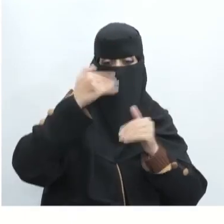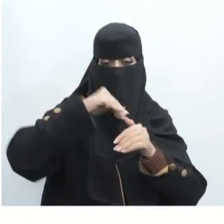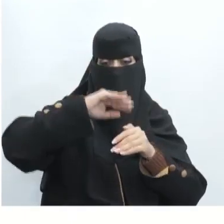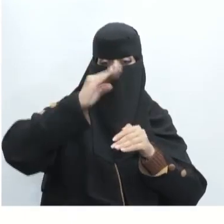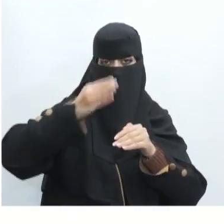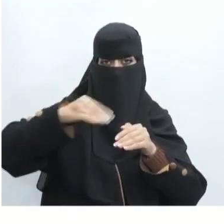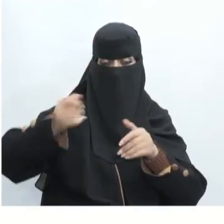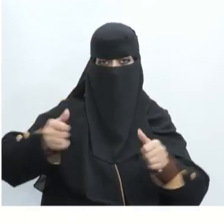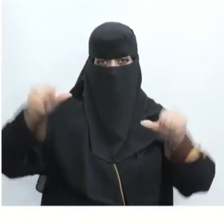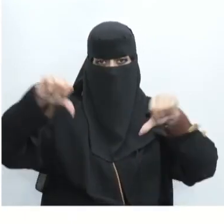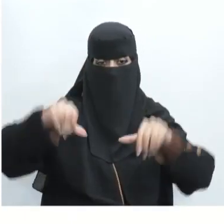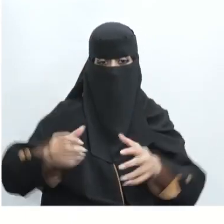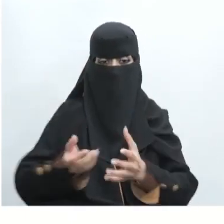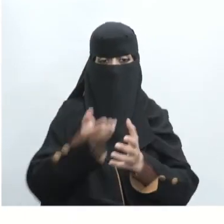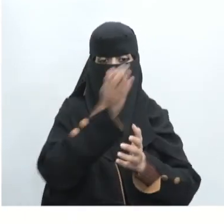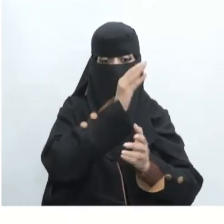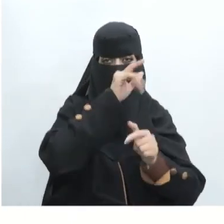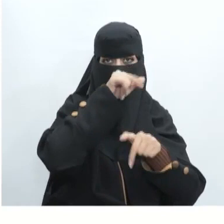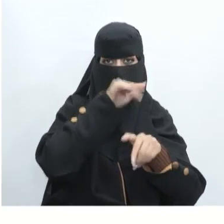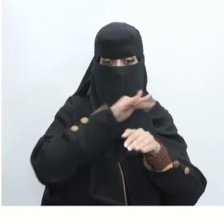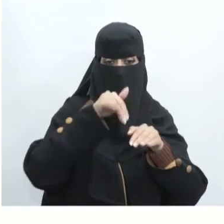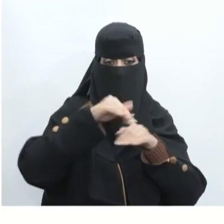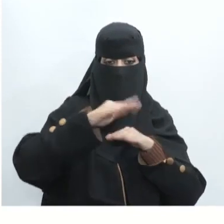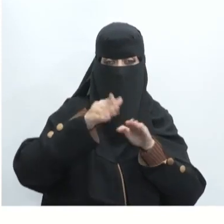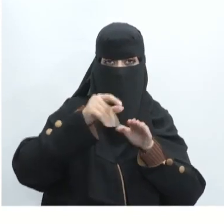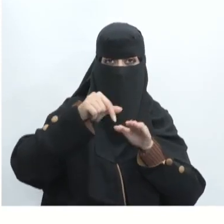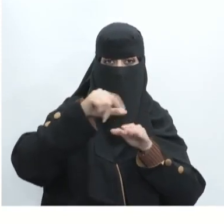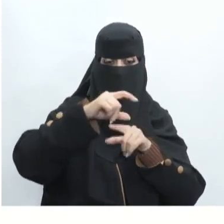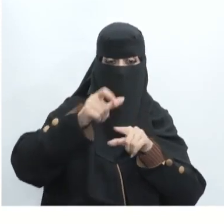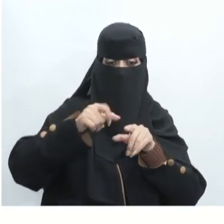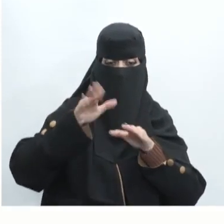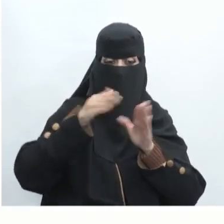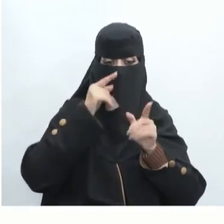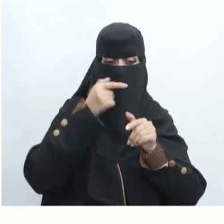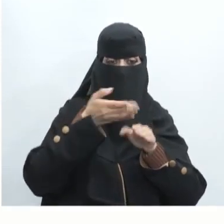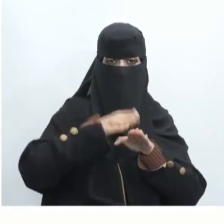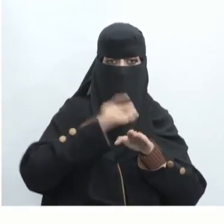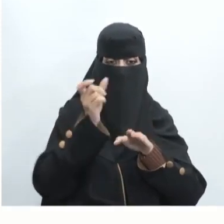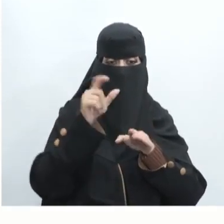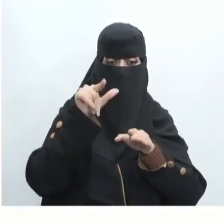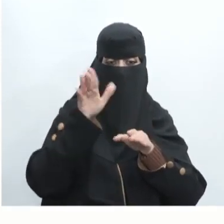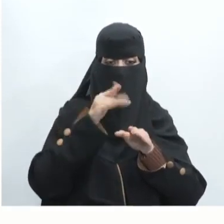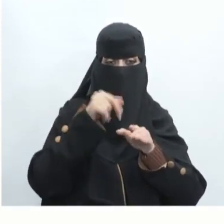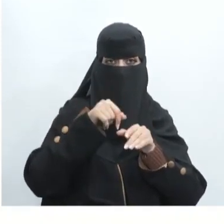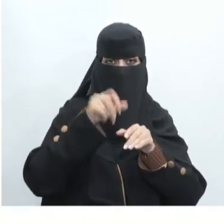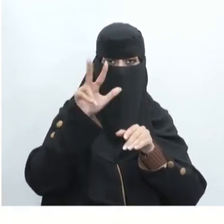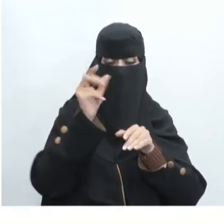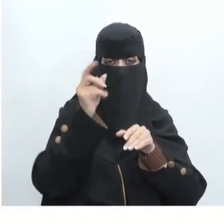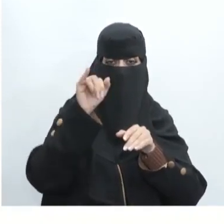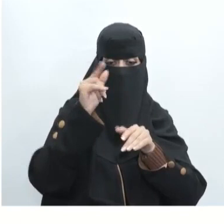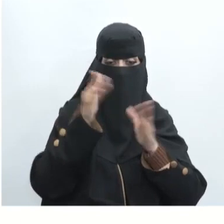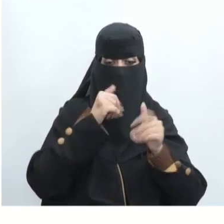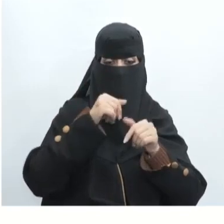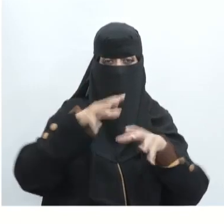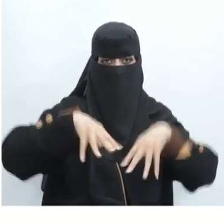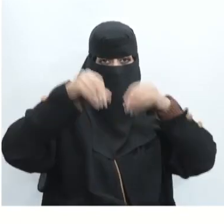الفيضيه عاده السهوله الفيضيه اين توجد احسنتم على الانهار ممتازين على نهر النيل الربع